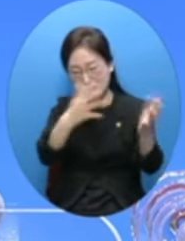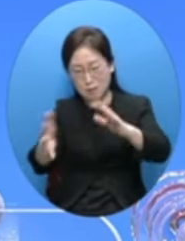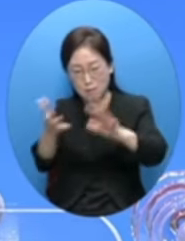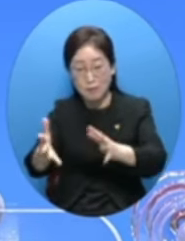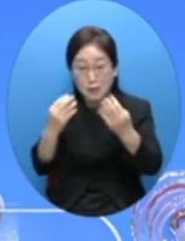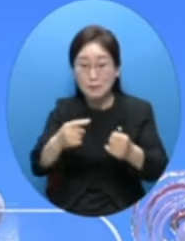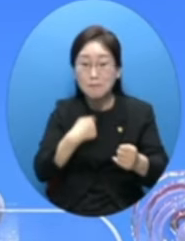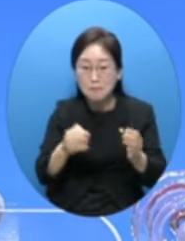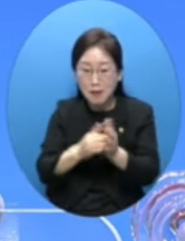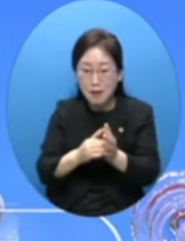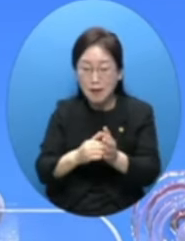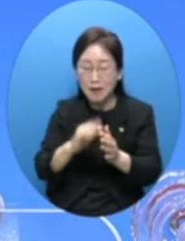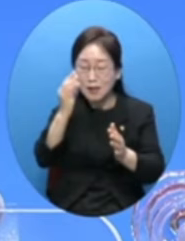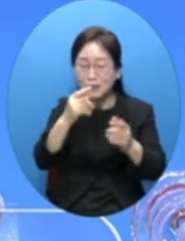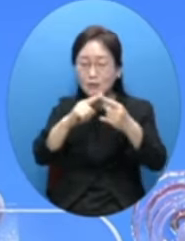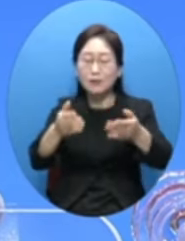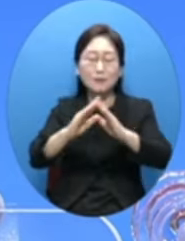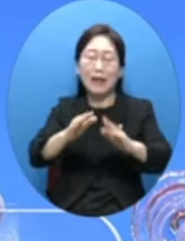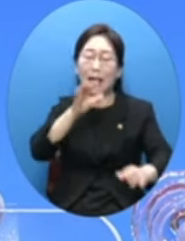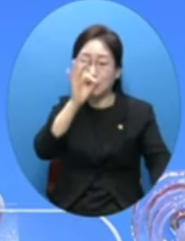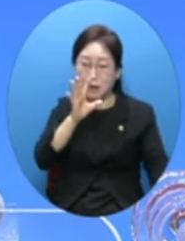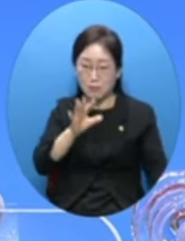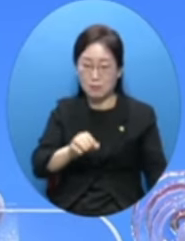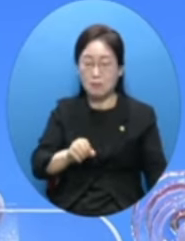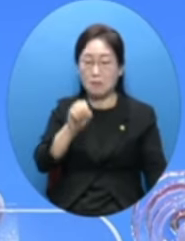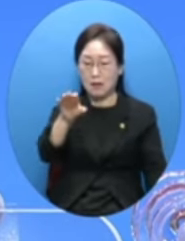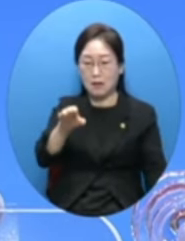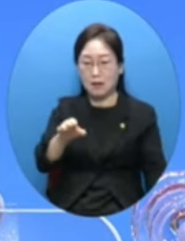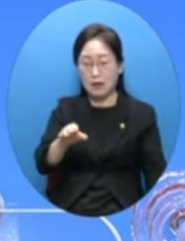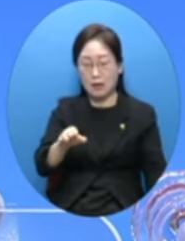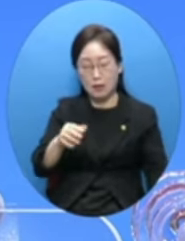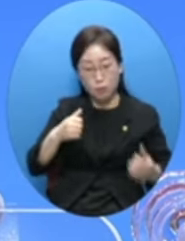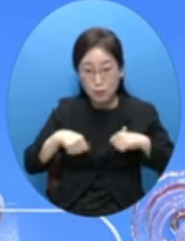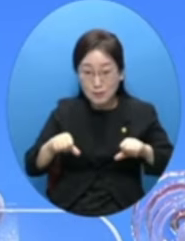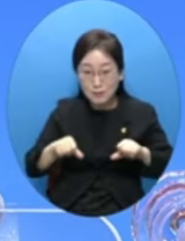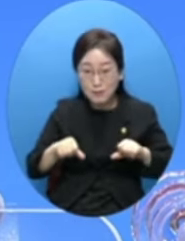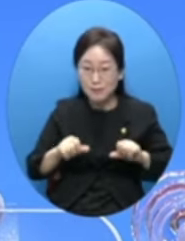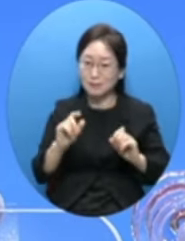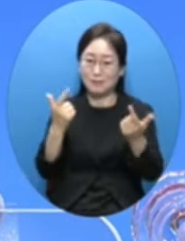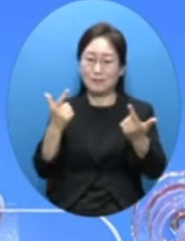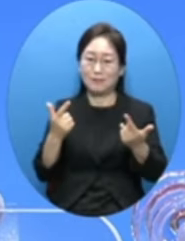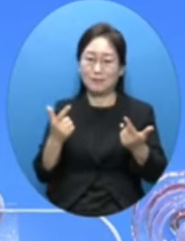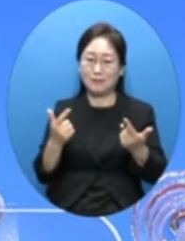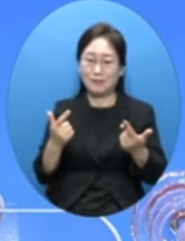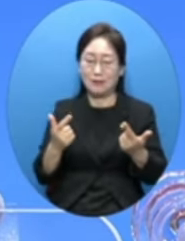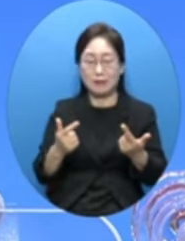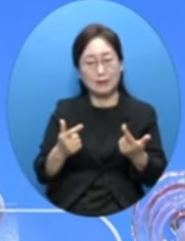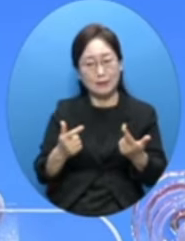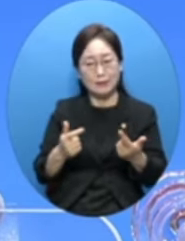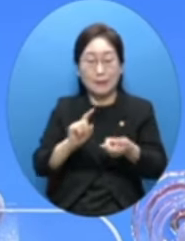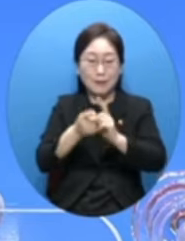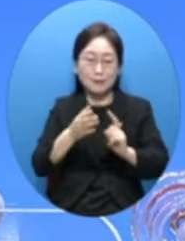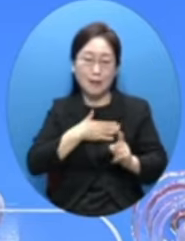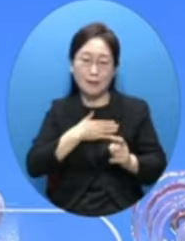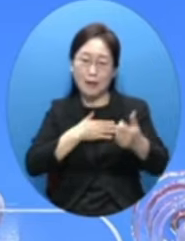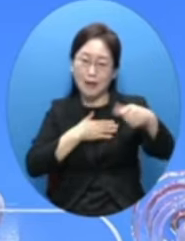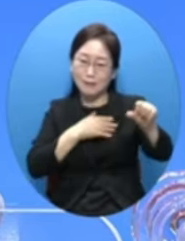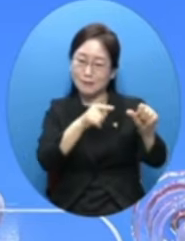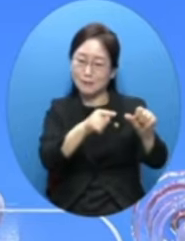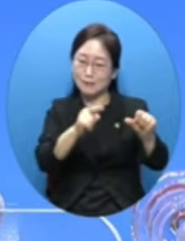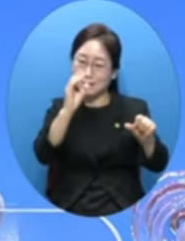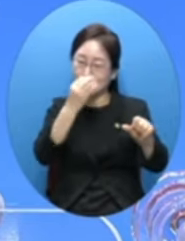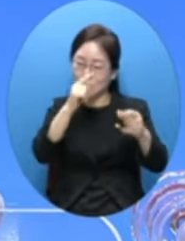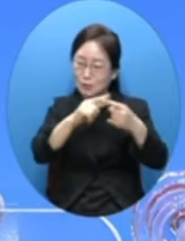없다 말씀하시니까 그럼 그냥 포기해야 될 텐데 그러면 내 아들이라도 성전을 짓게 해야 되겠다